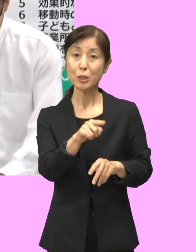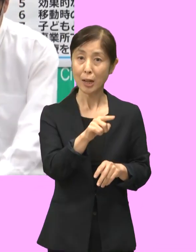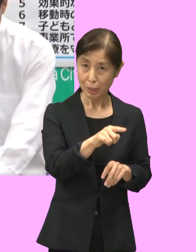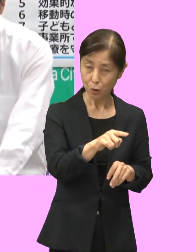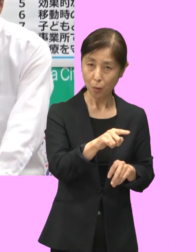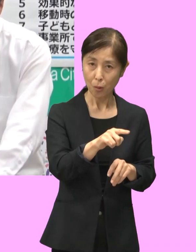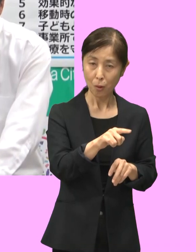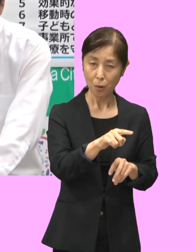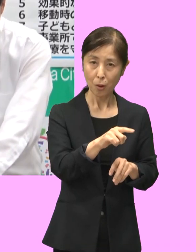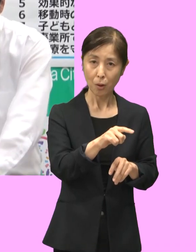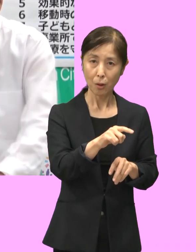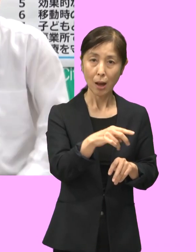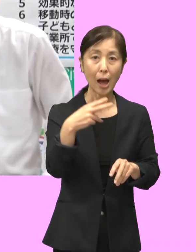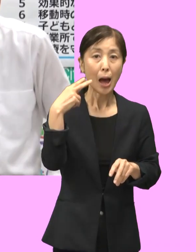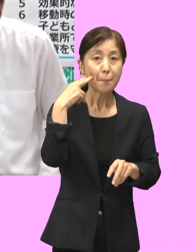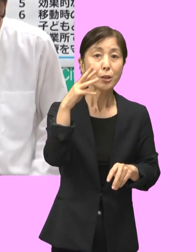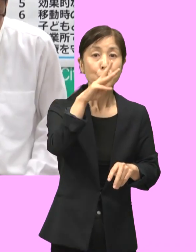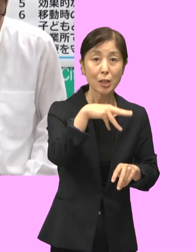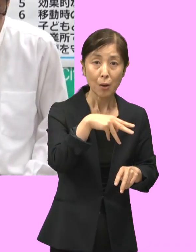については